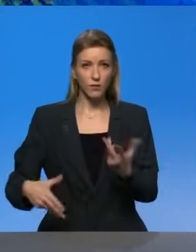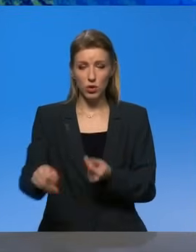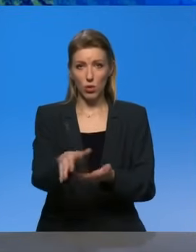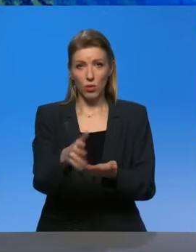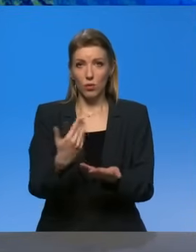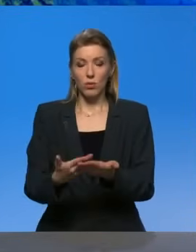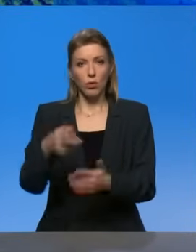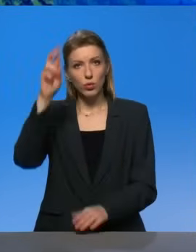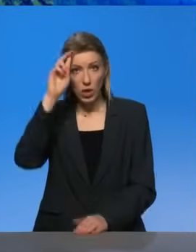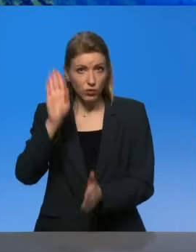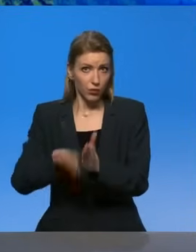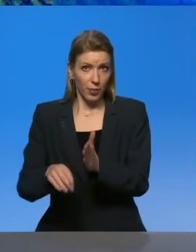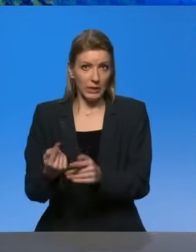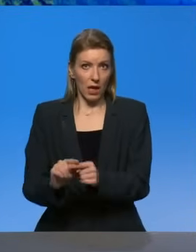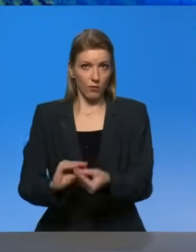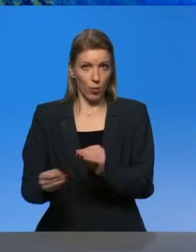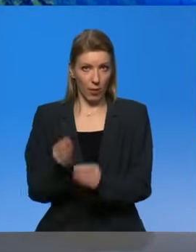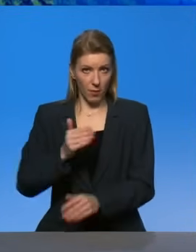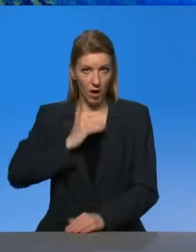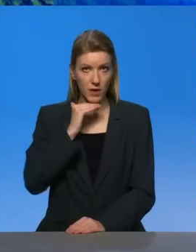без этого хватает. И эффективно работающий